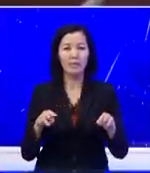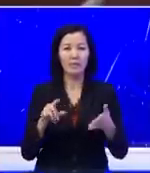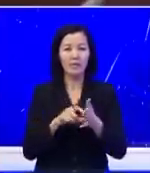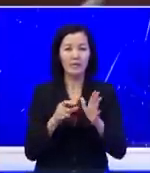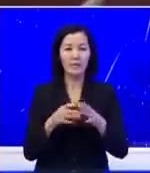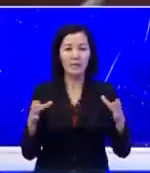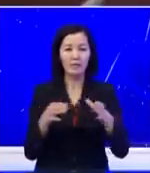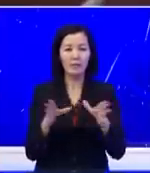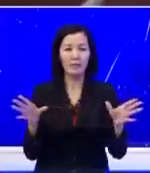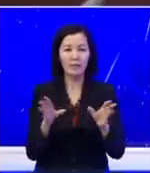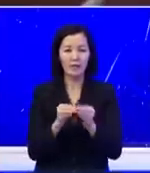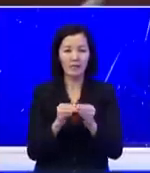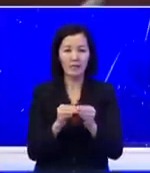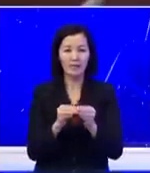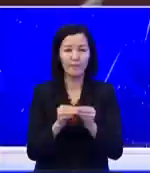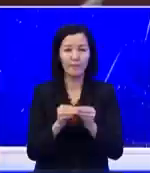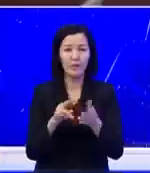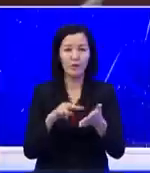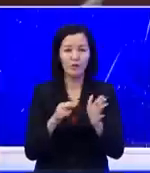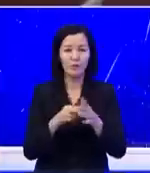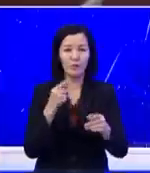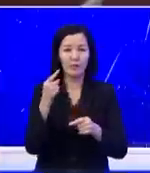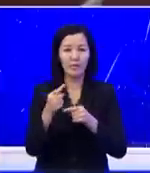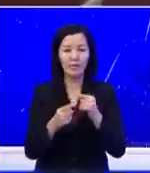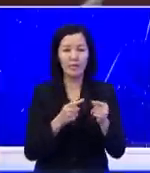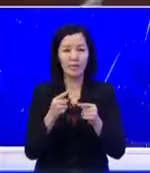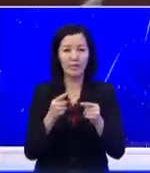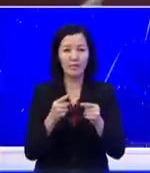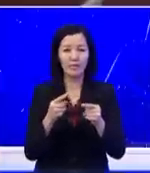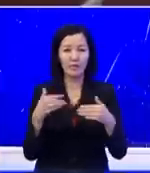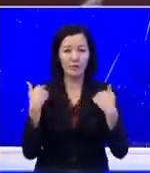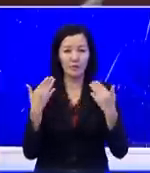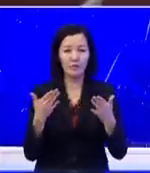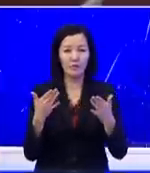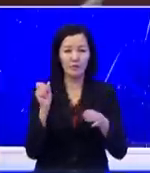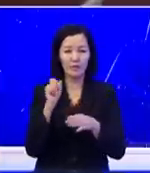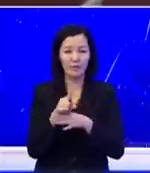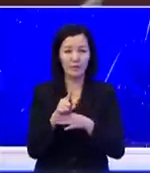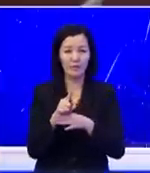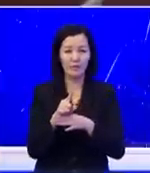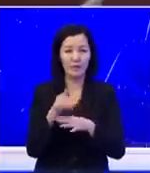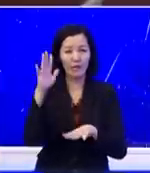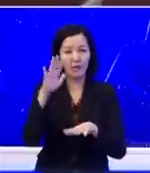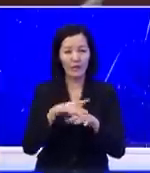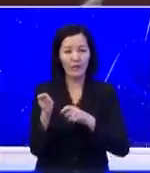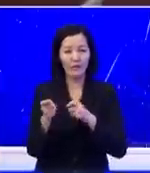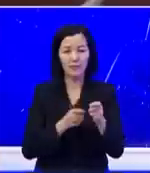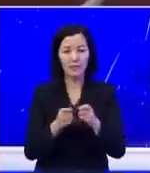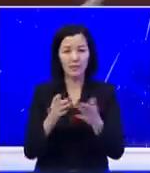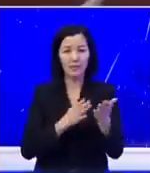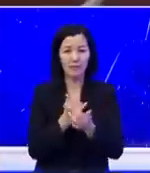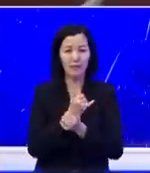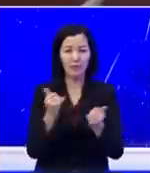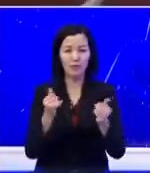бірлесіп осы кешенді жоспарды келесі отырысқа шығаруды тапсырамын. Әкімдіктер қызметтер көрсету